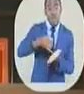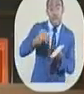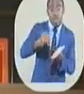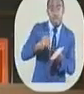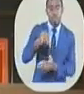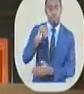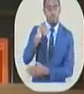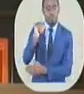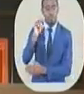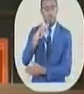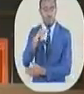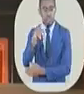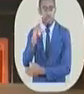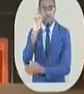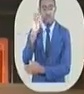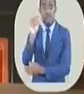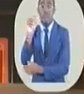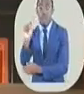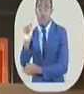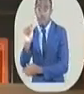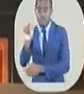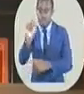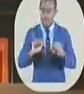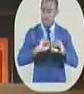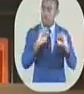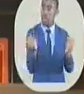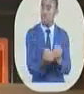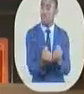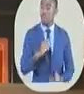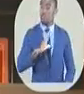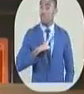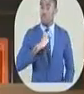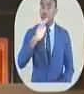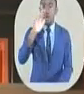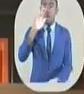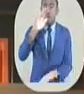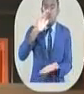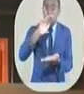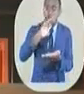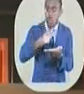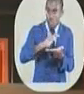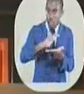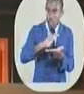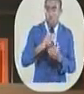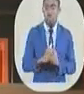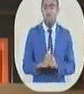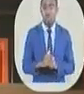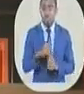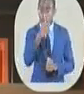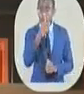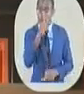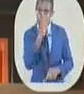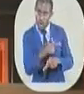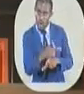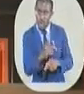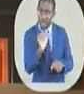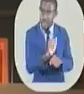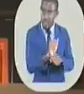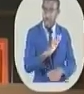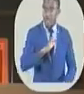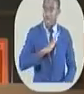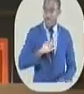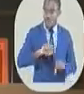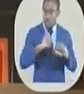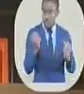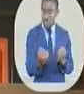d'impôts seront accordées aux entreprises citoyennes qui préserveront l'emploi,